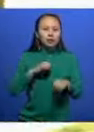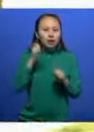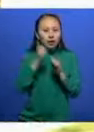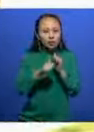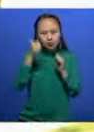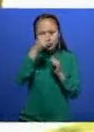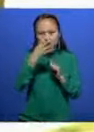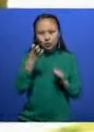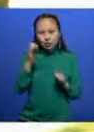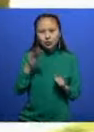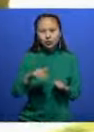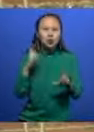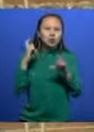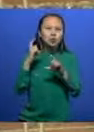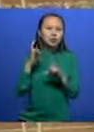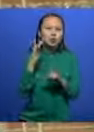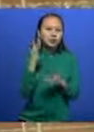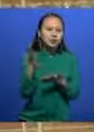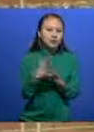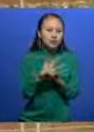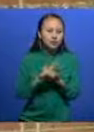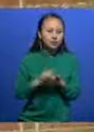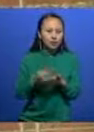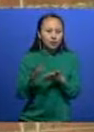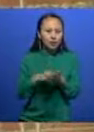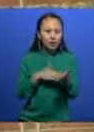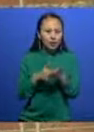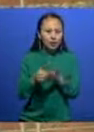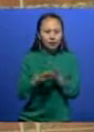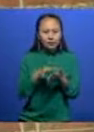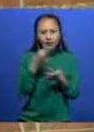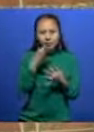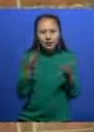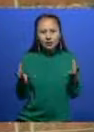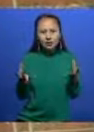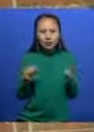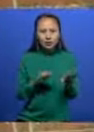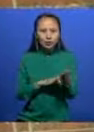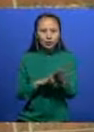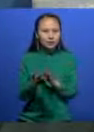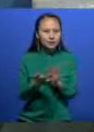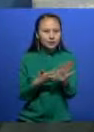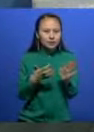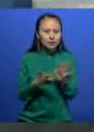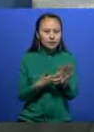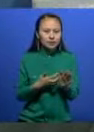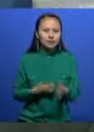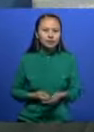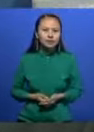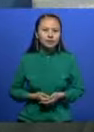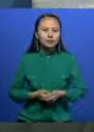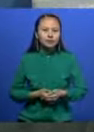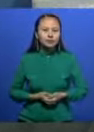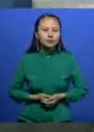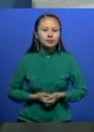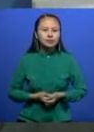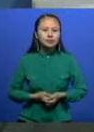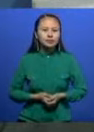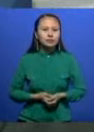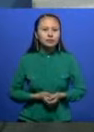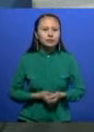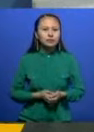мың тонна күнбағыс жиналады, бірақ бұл жергілікті май өңдейтін зауыттарға шикізат ретінде толық жетпейді. Біз бүгін 1 гектардан